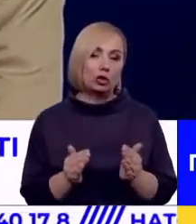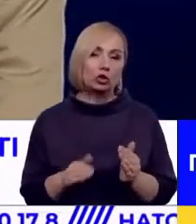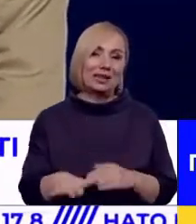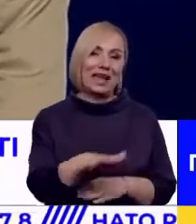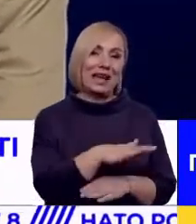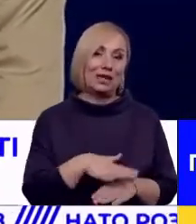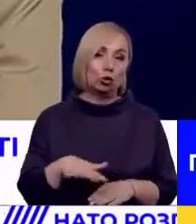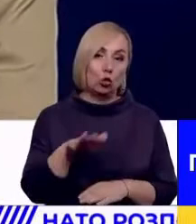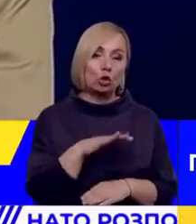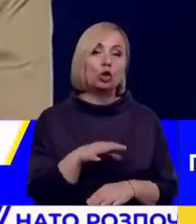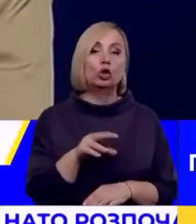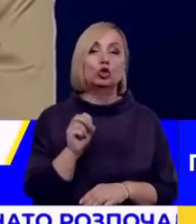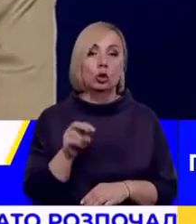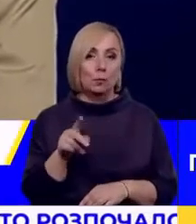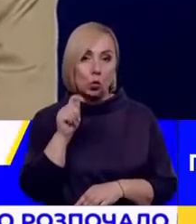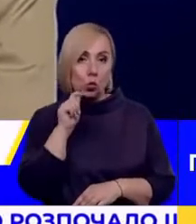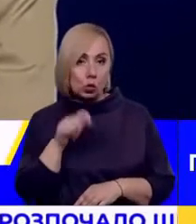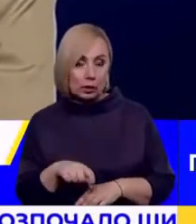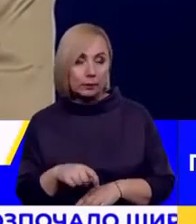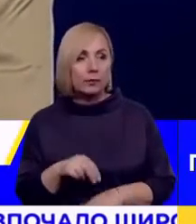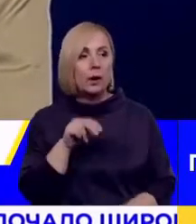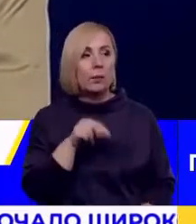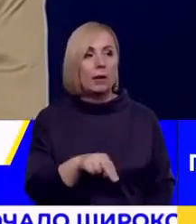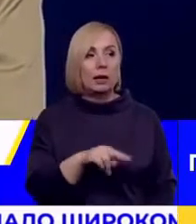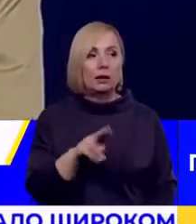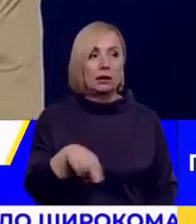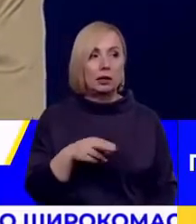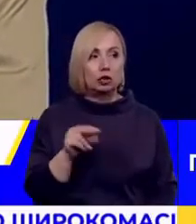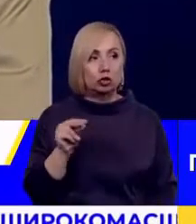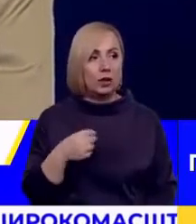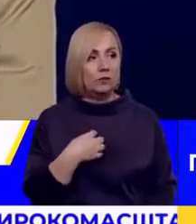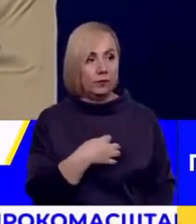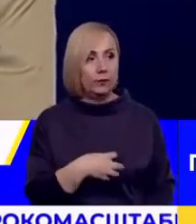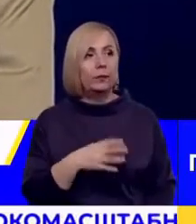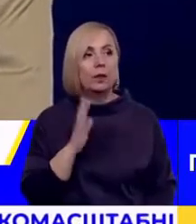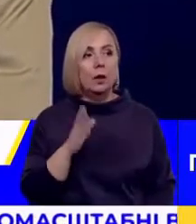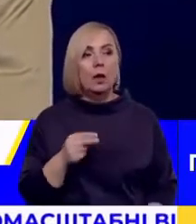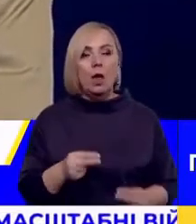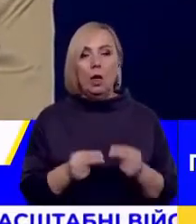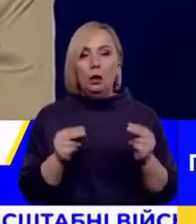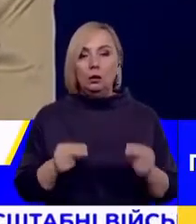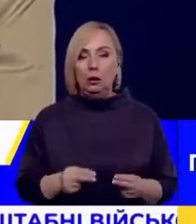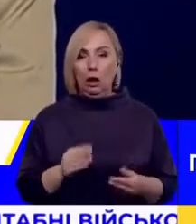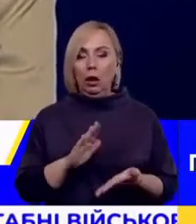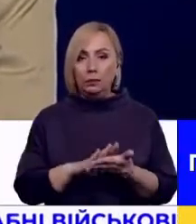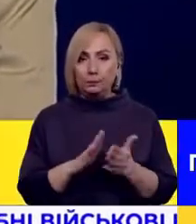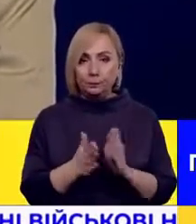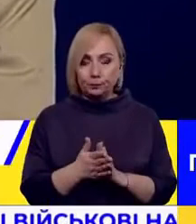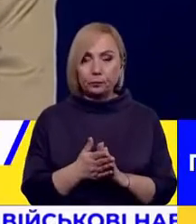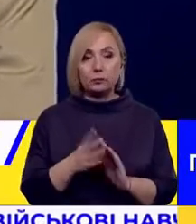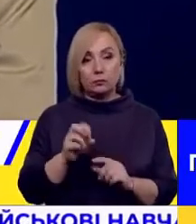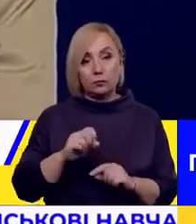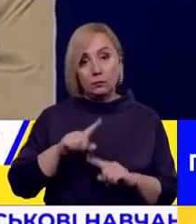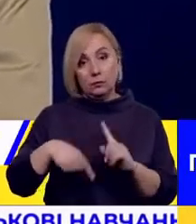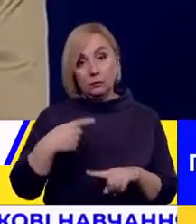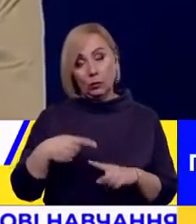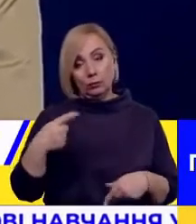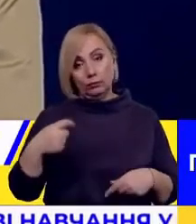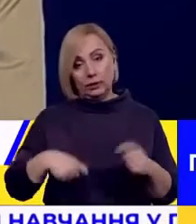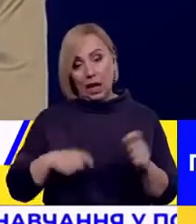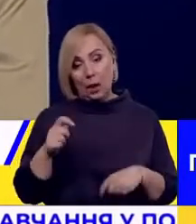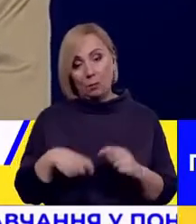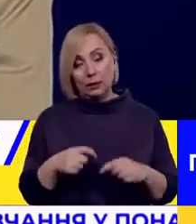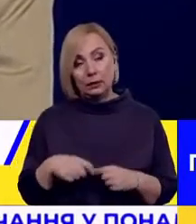Тому ПДЧ – це є вкрай важливо. Чи буде підписаний цей документ на наступному саміті? У мене